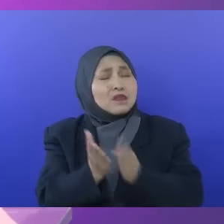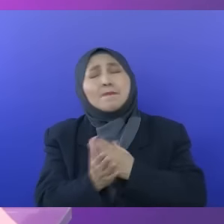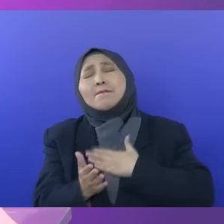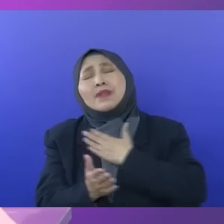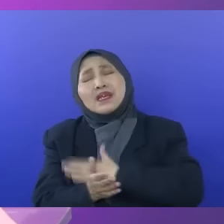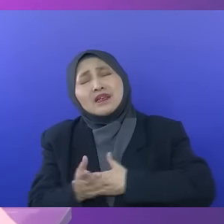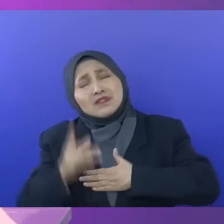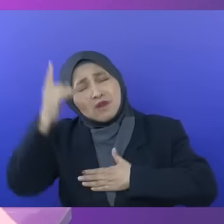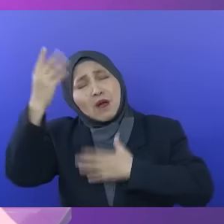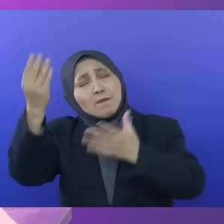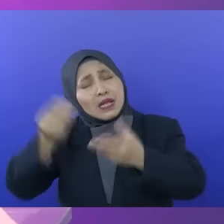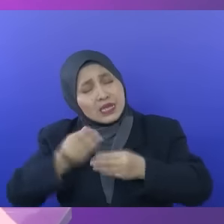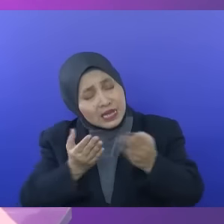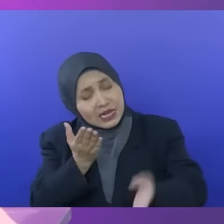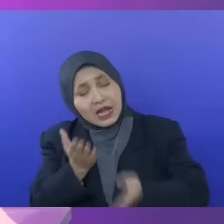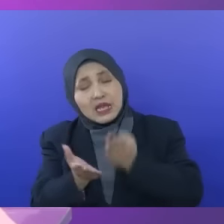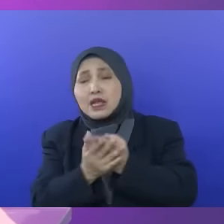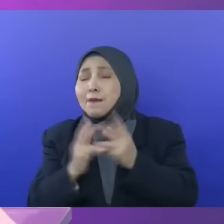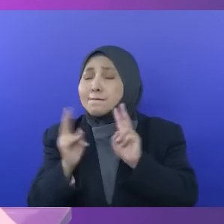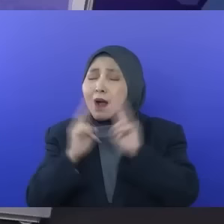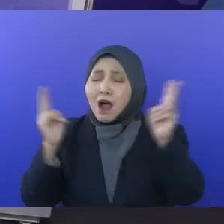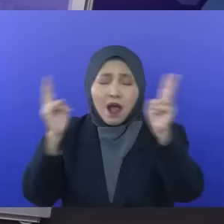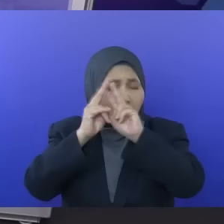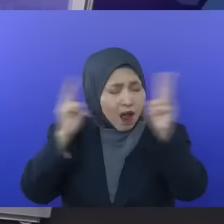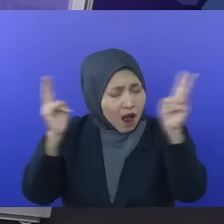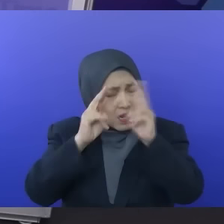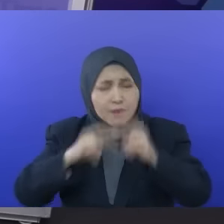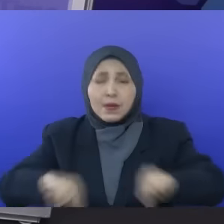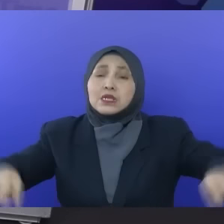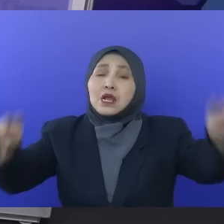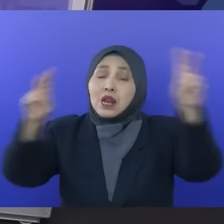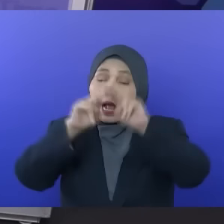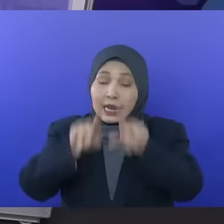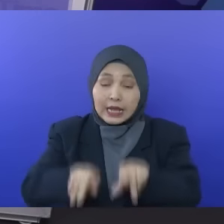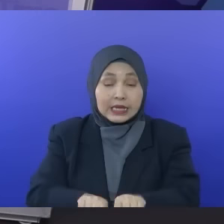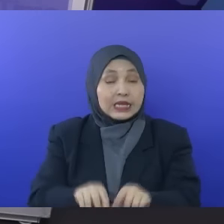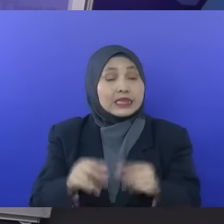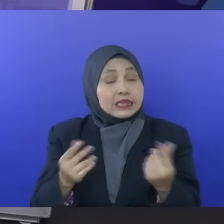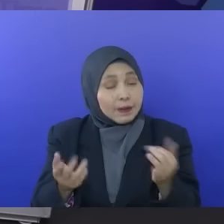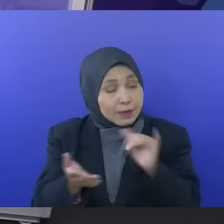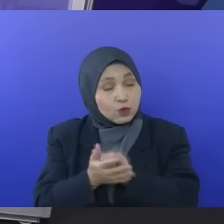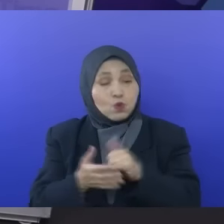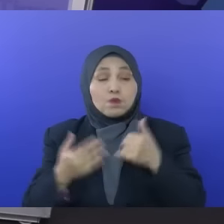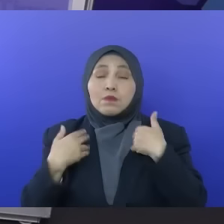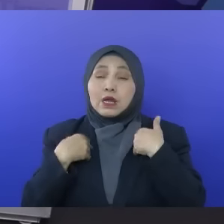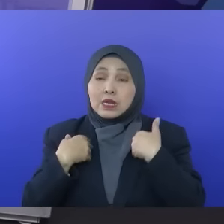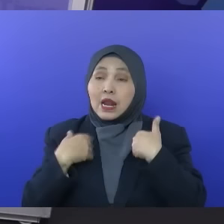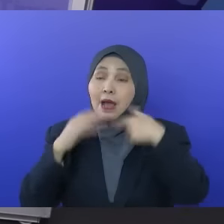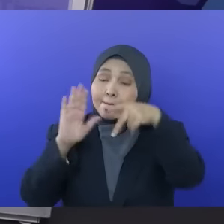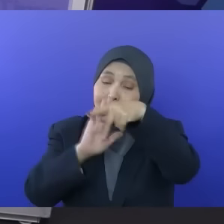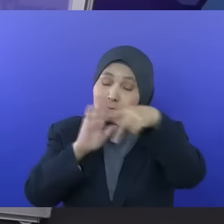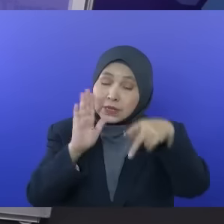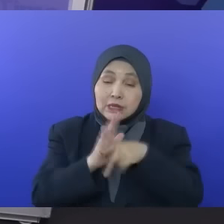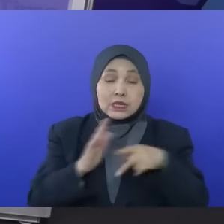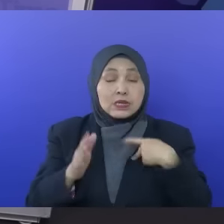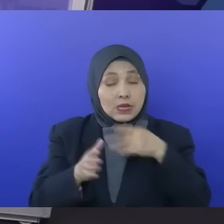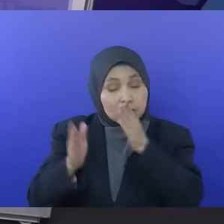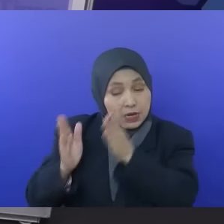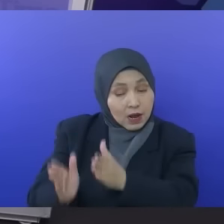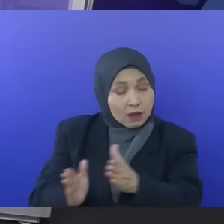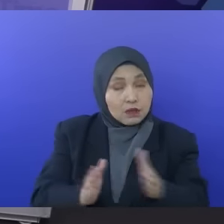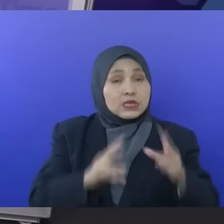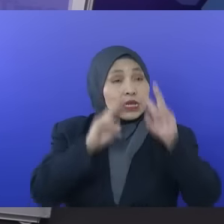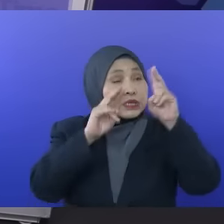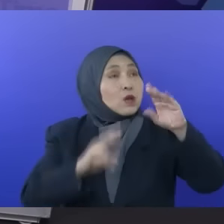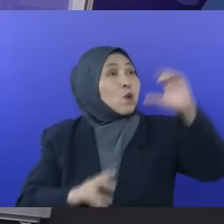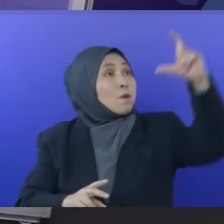bagi Hidayah yang paling berharga Alkitab ya bila Alkitab Kita paham bahwa y-nya adalah peraturan bila kita diatur kita tengok